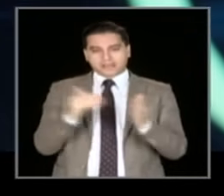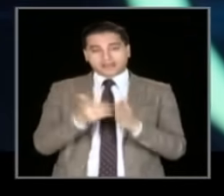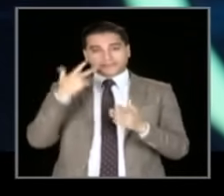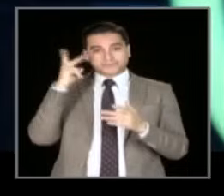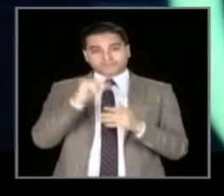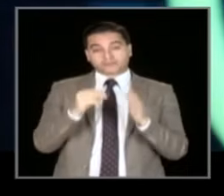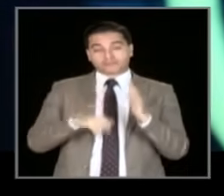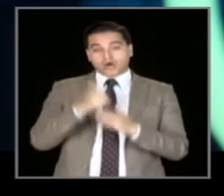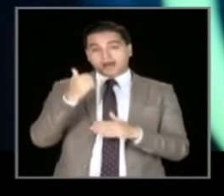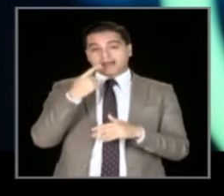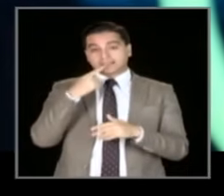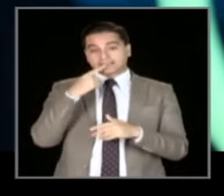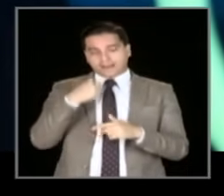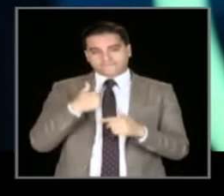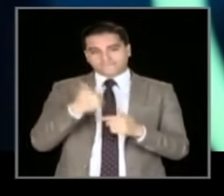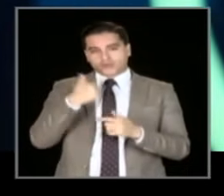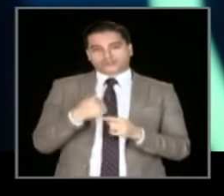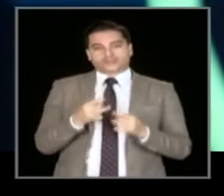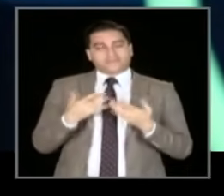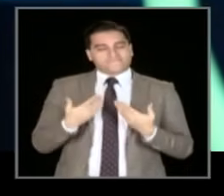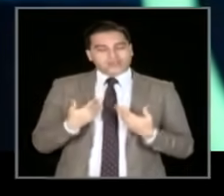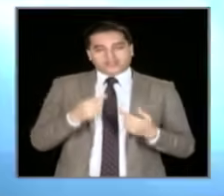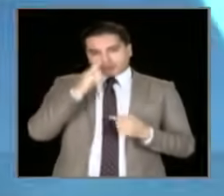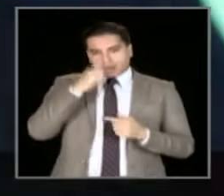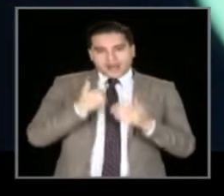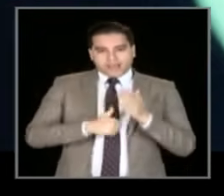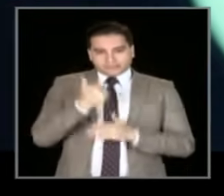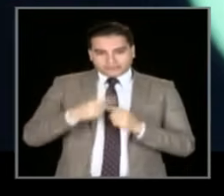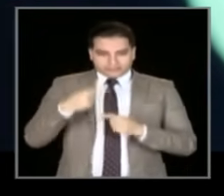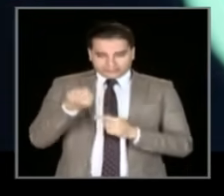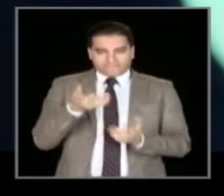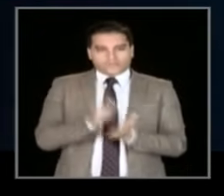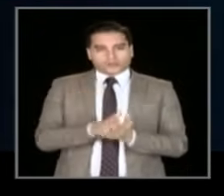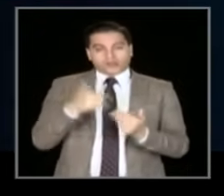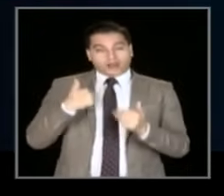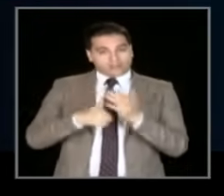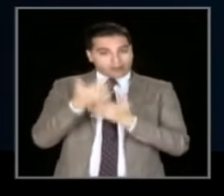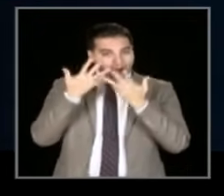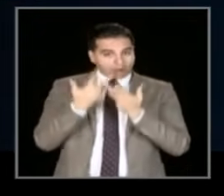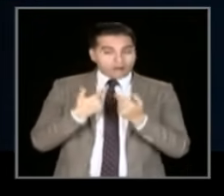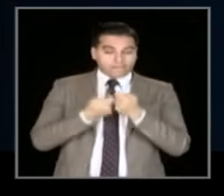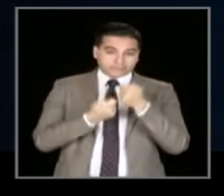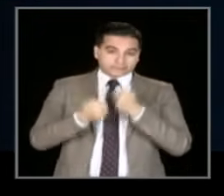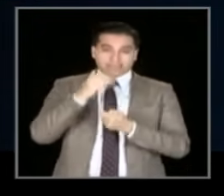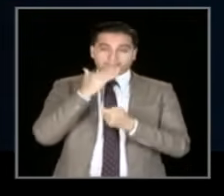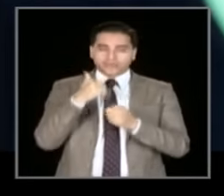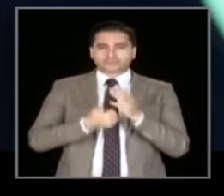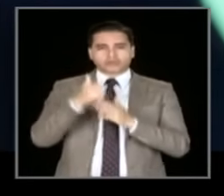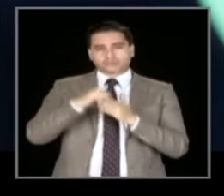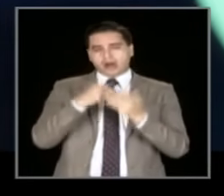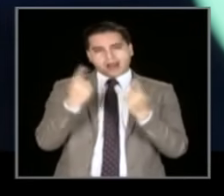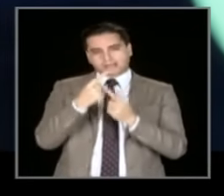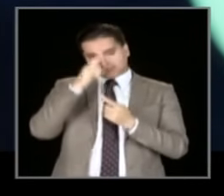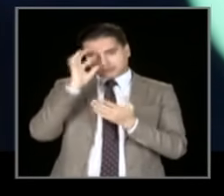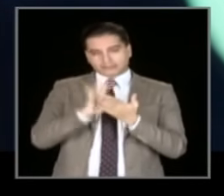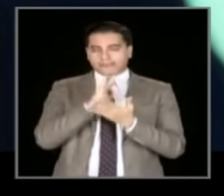اسكندريه ادانا ثقه اكتر، وجايين النهارده نتمنى ان احنا نادي اداء كويس ونشرف جامعتنا. مبسوطين بالاداء اللي احنا وصلنا له، وان شاء الله ايا كانت نتيجه ماتش النهارده فاحنا